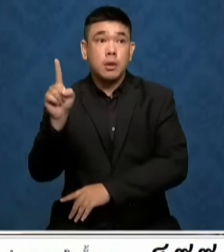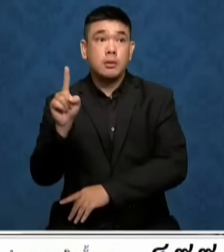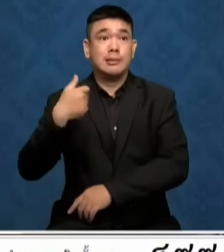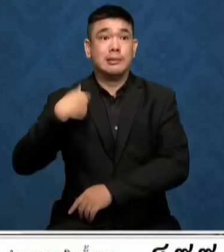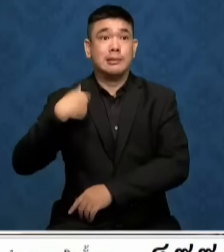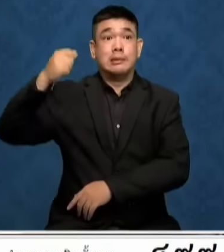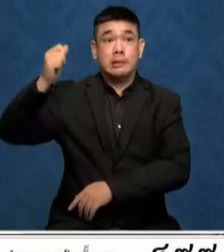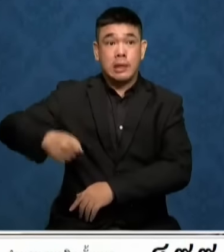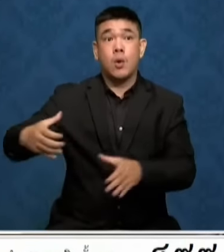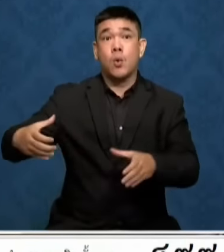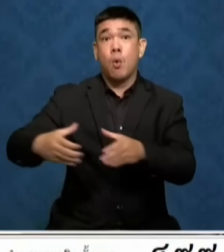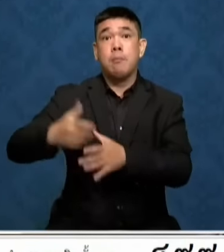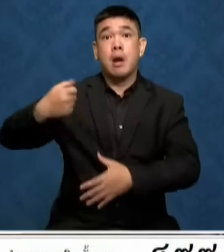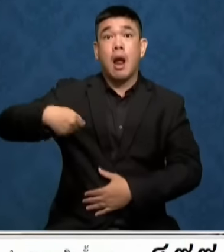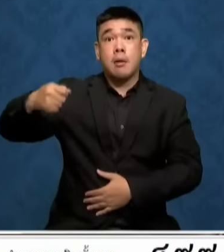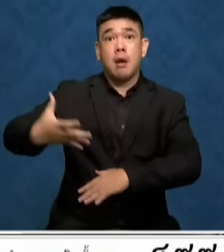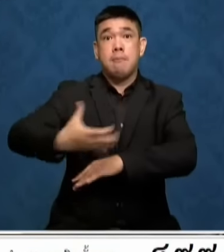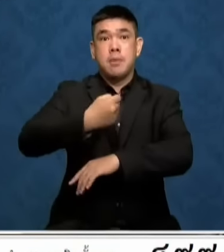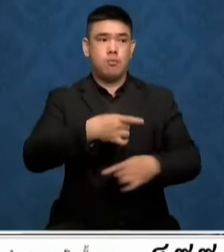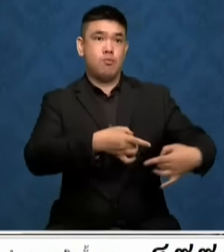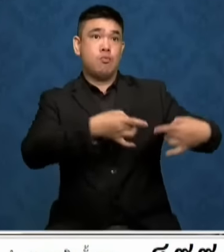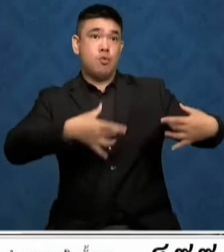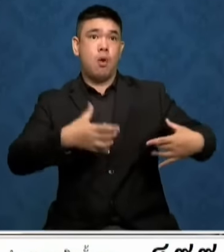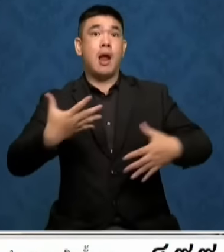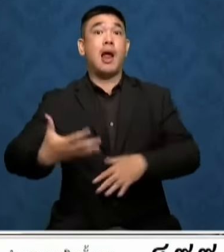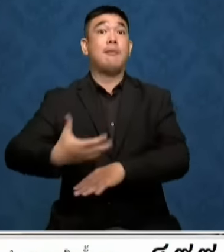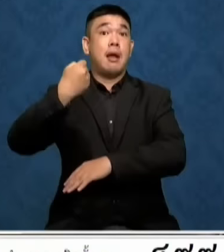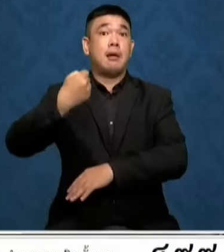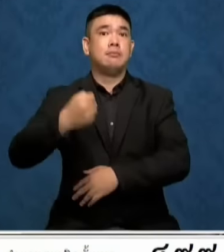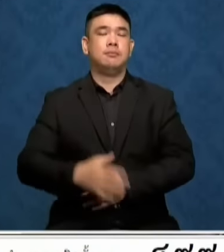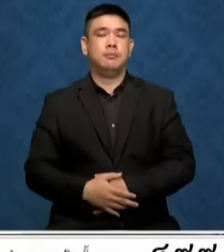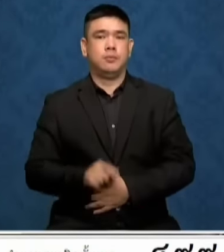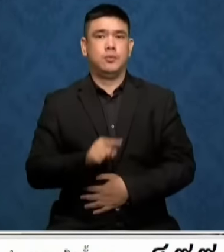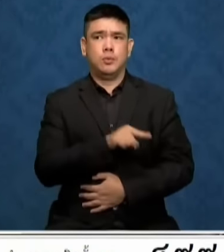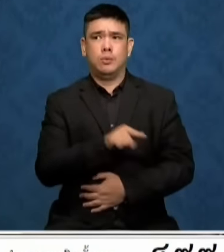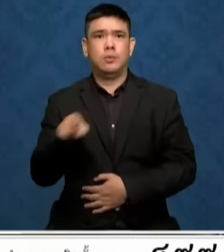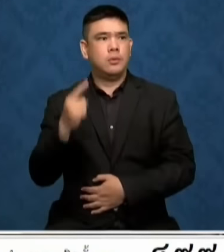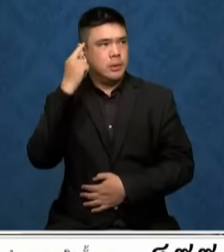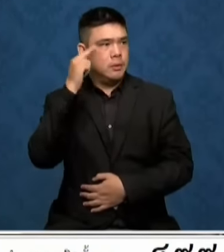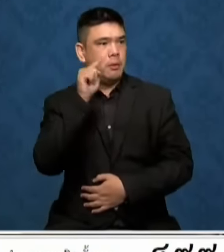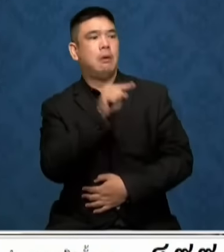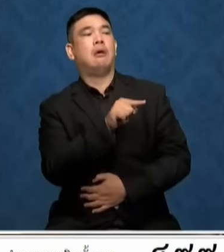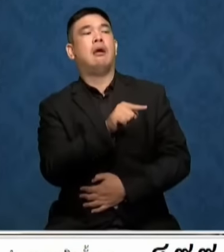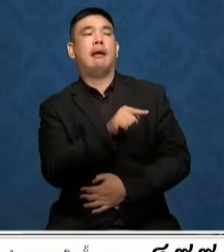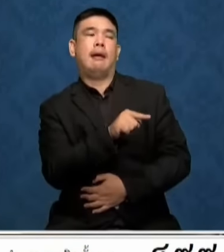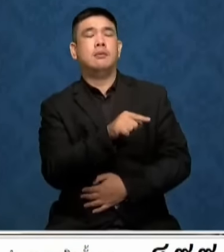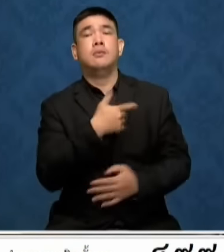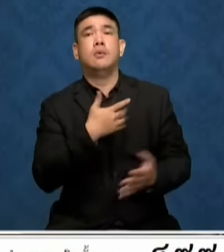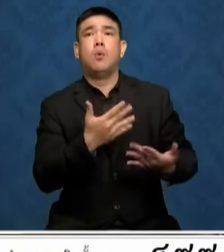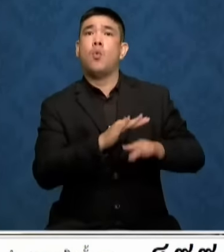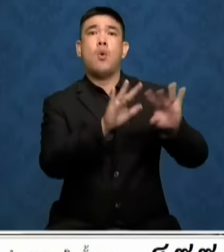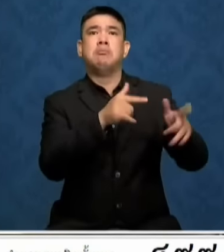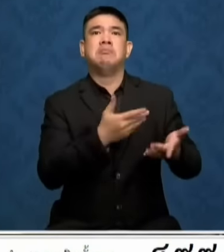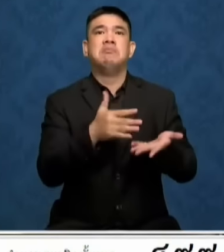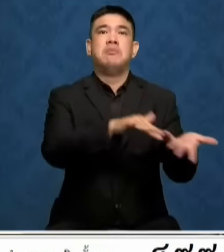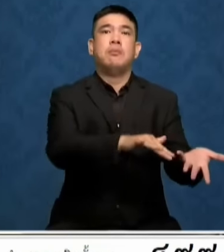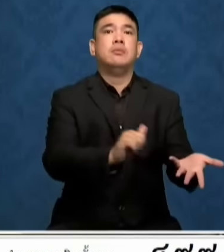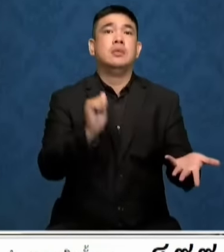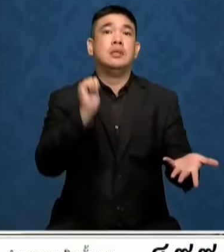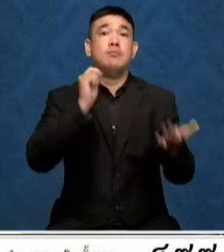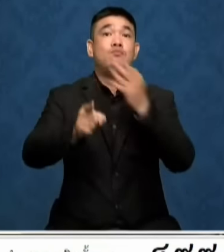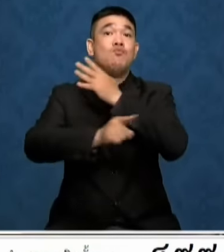ของพรรคการเมืองที่เป็นฝ่ายตรงข้ามกับผู้มีอำนาจทุกคนก็เชื่อไปก่อนแล้วค่ะว่าผลของมันจะออกมาเป็นโ